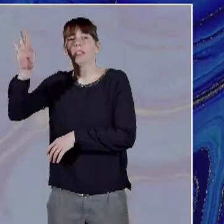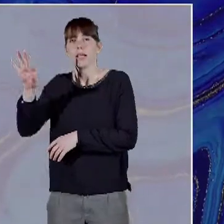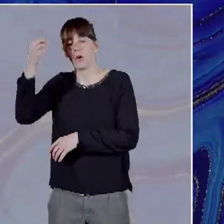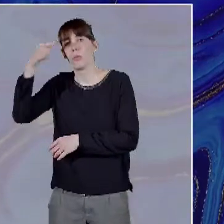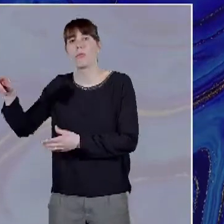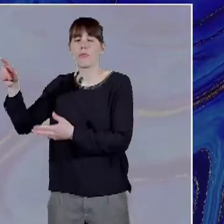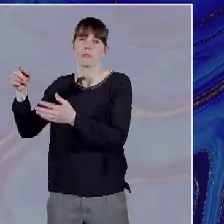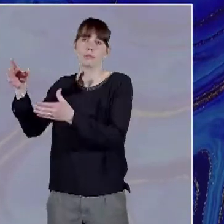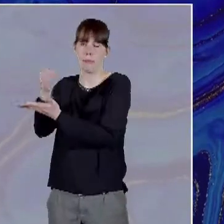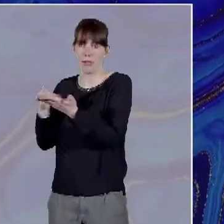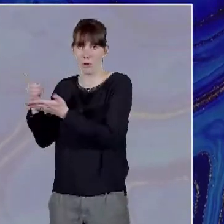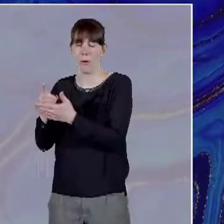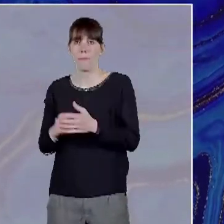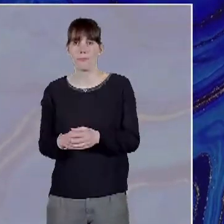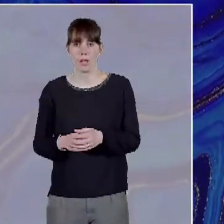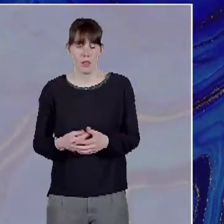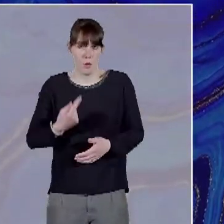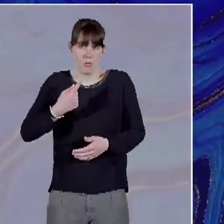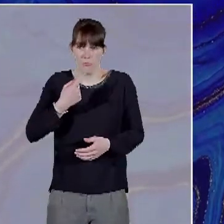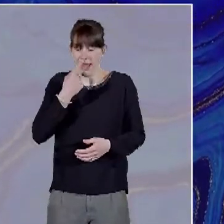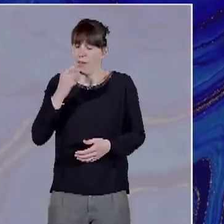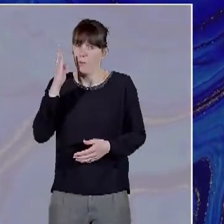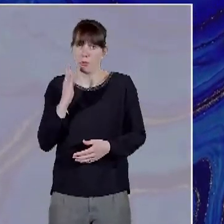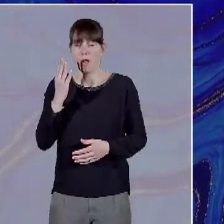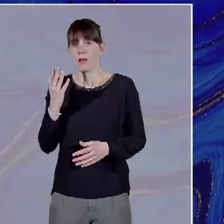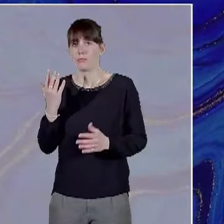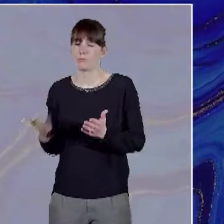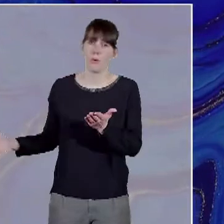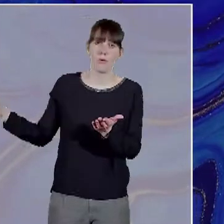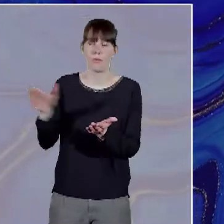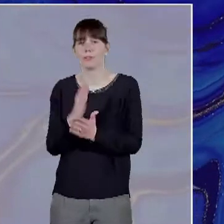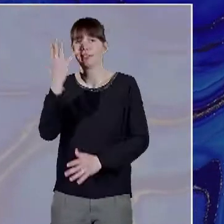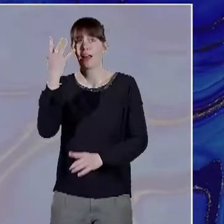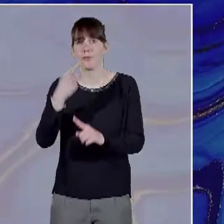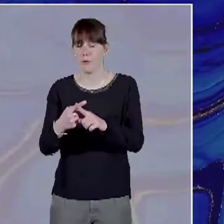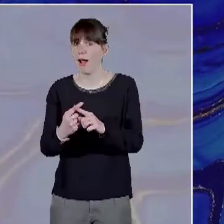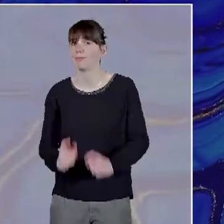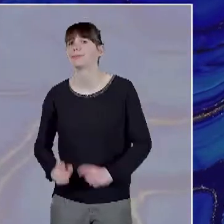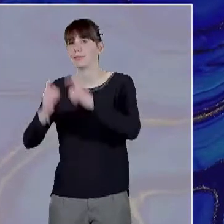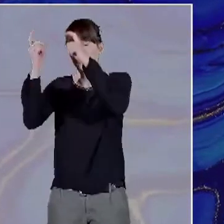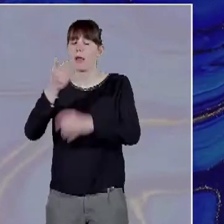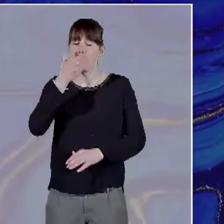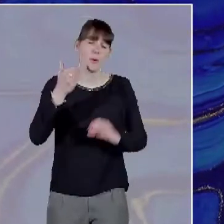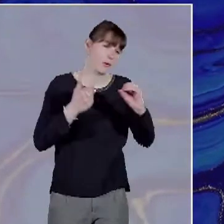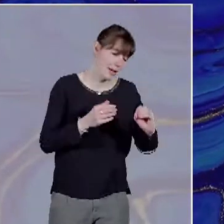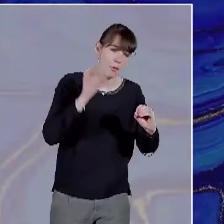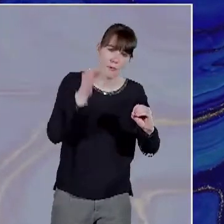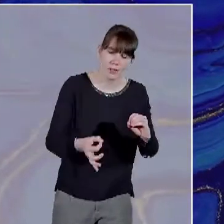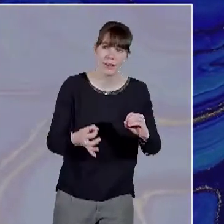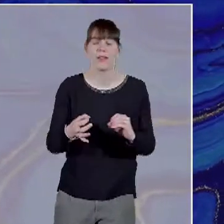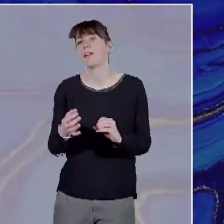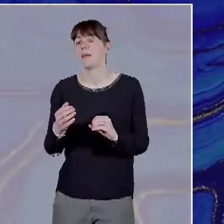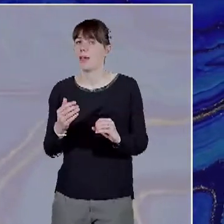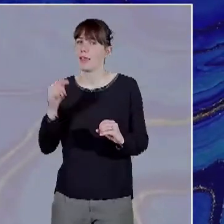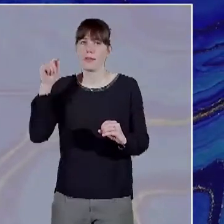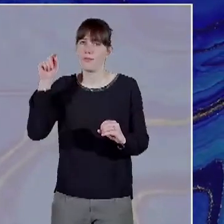qu'il faudrait, c'est 5 fois plus. Donc c'est mieux que zéro, mais c'est 5 fois moins que ce qu'il faudrait. Parce que vous-même, j'imagine